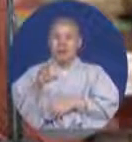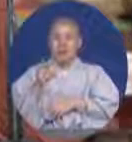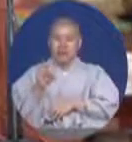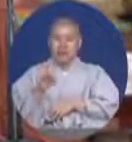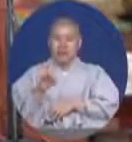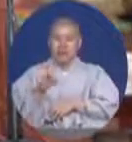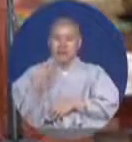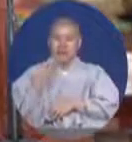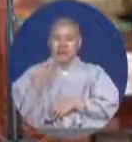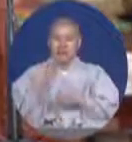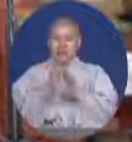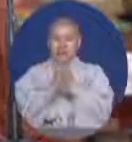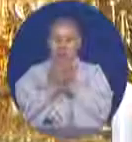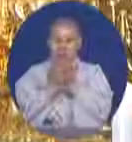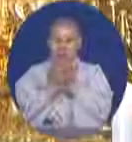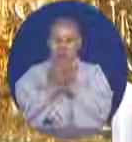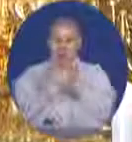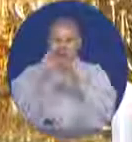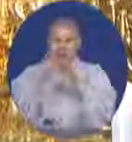있는 말씀인데